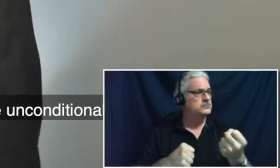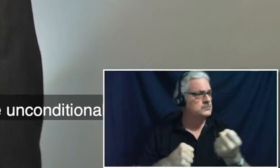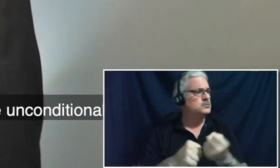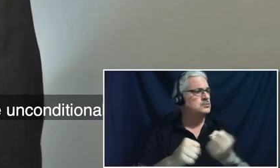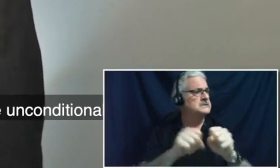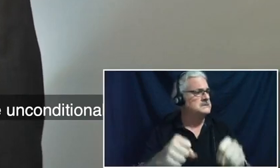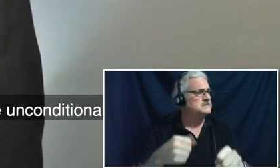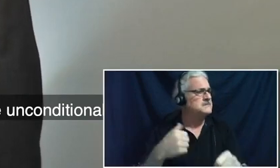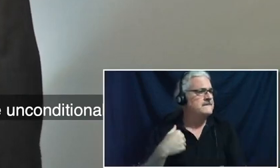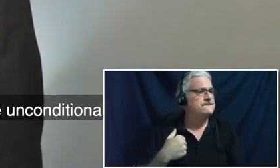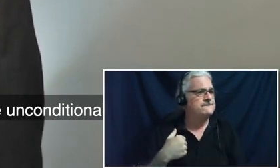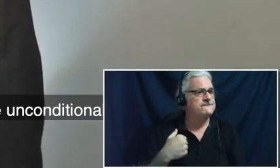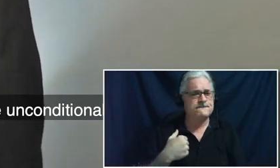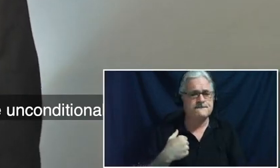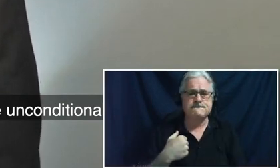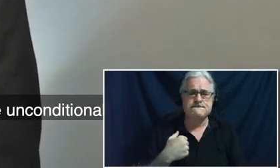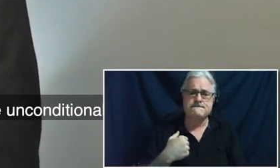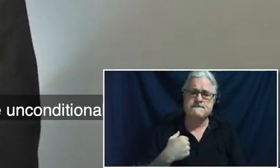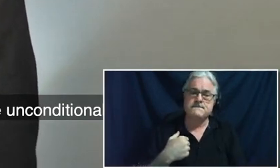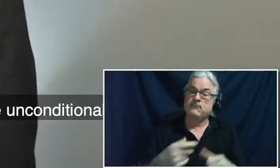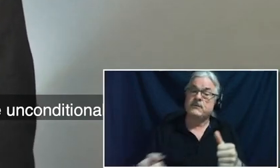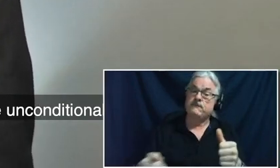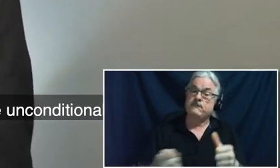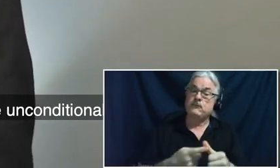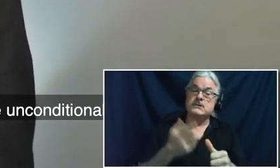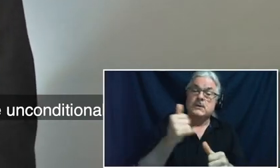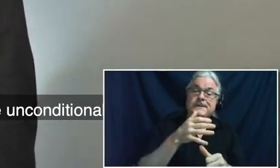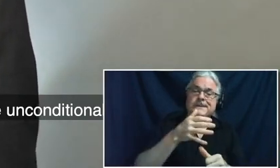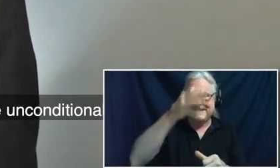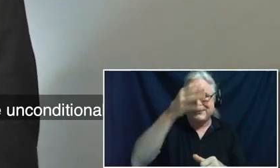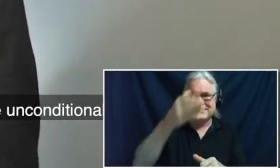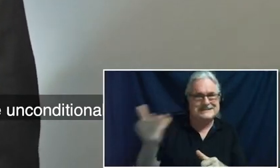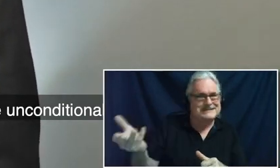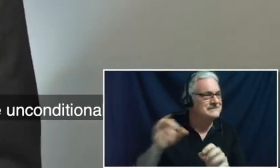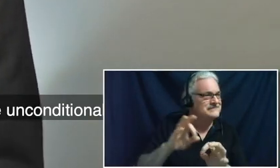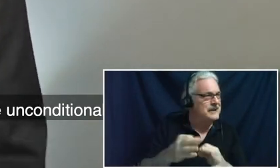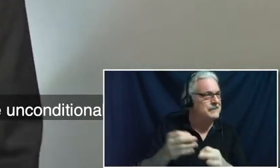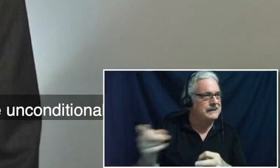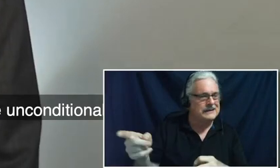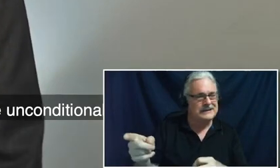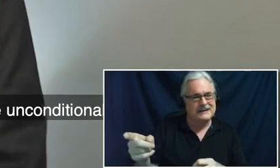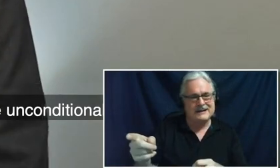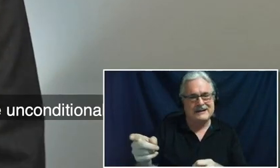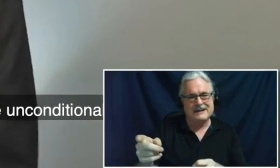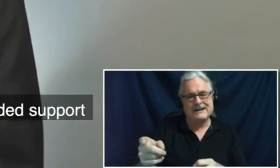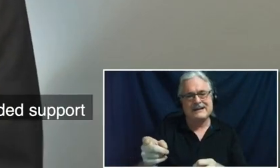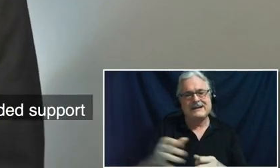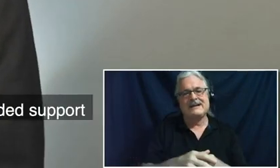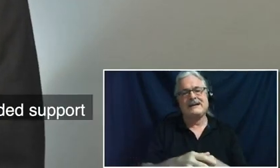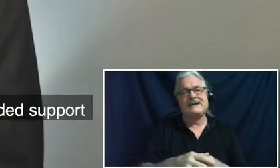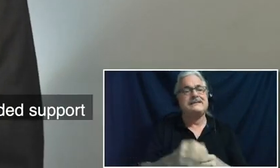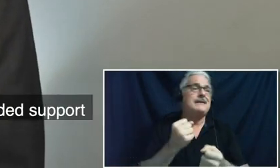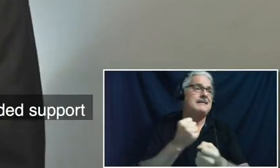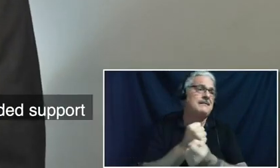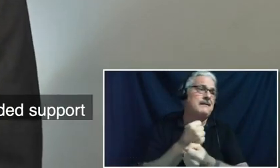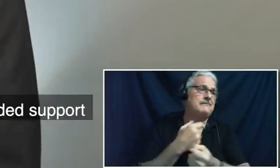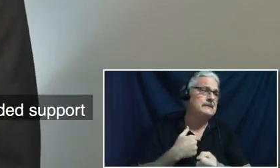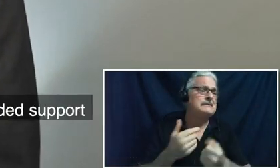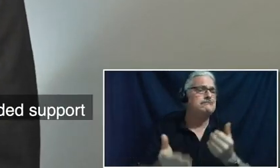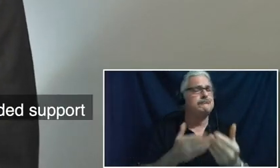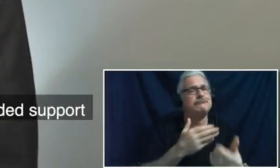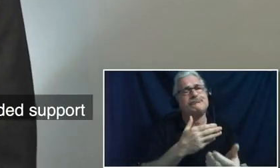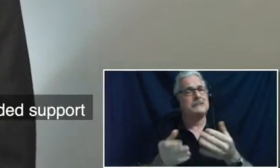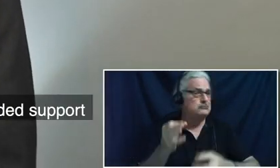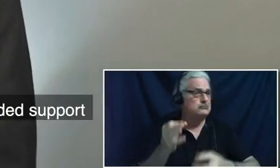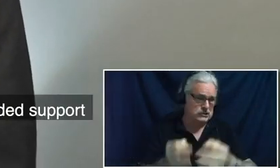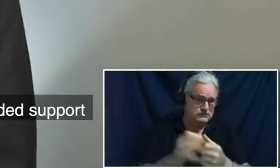d'appui solide. Premièrement, grâce à mes parents et à ma famille qui qui m'ont donné un amour inconditionnel,